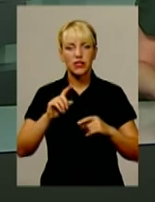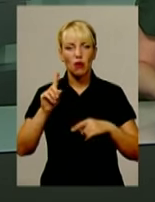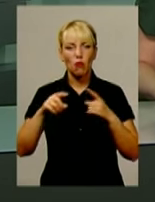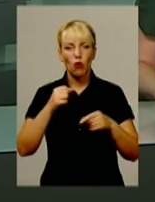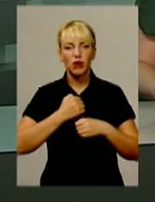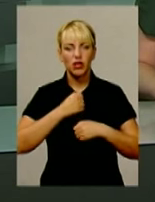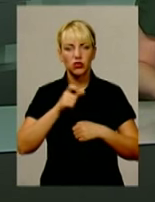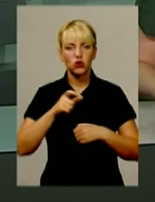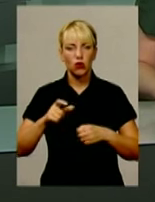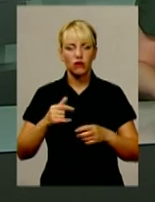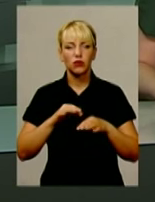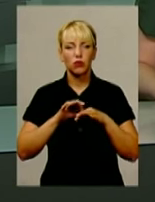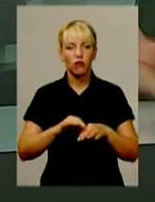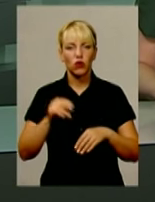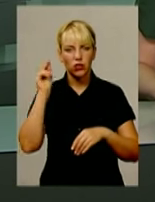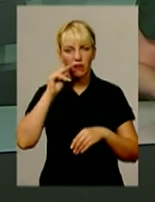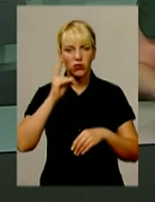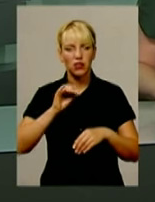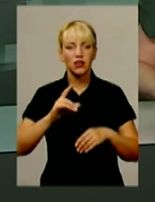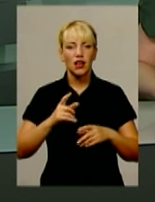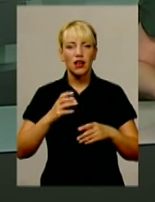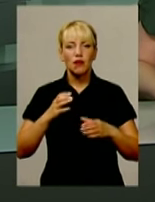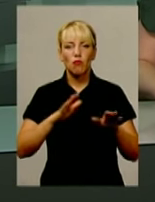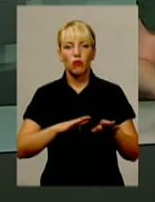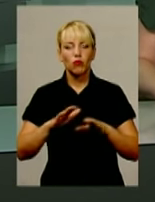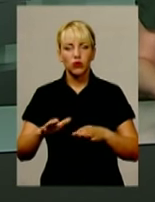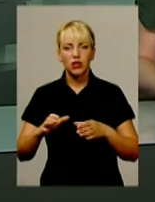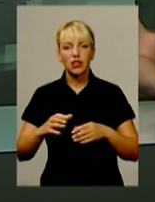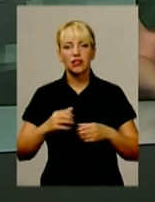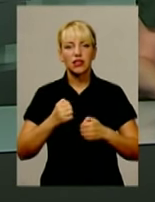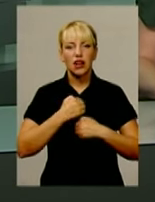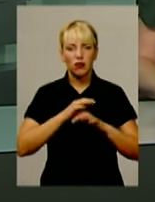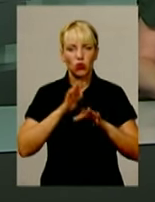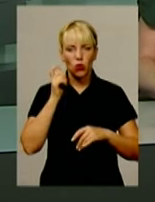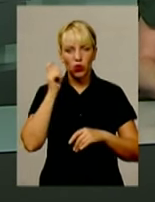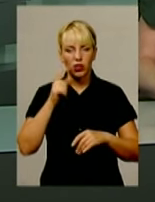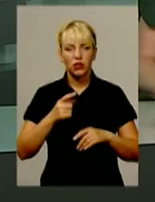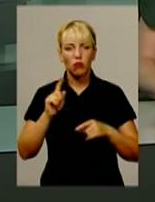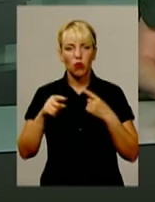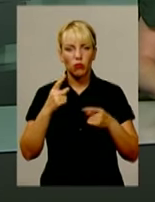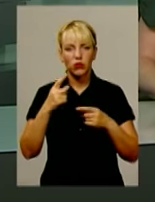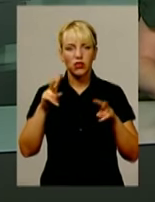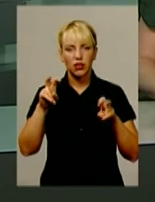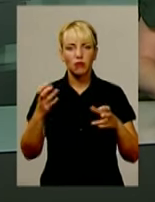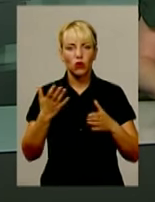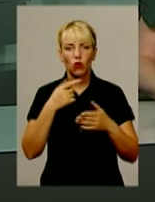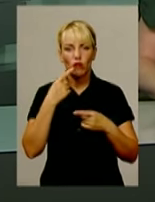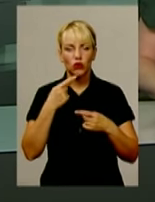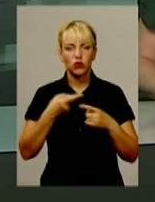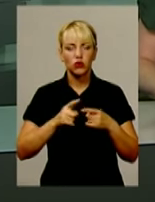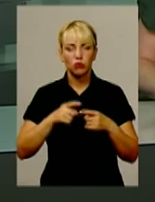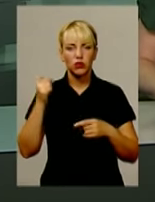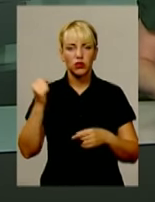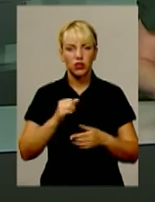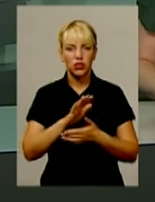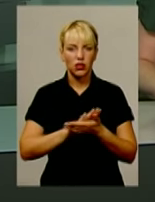мобілізовані проходять навчання на збірних пунктах Збройних сил України. Мобілізація – одна із тем, про яку говорили цього тижня. Далі